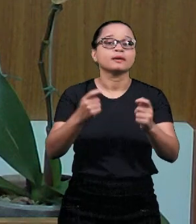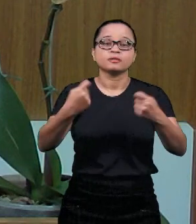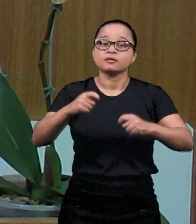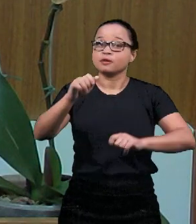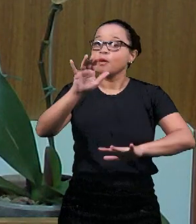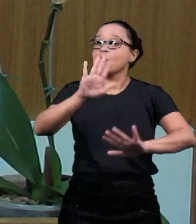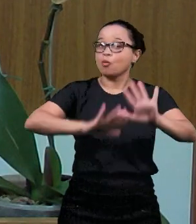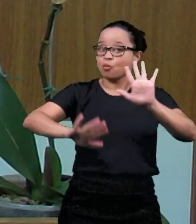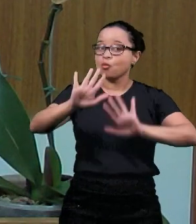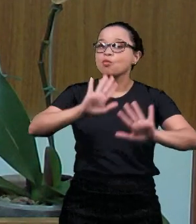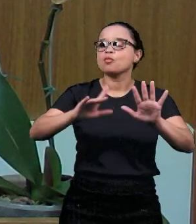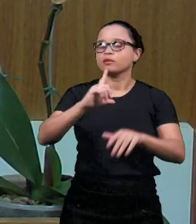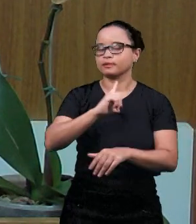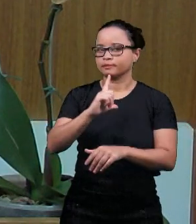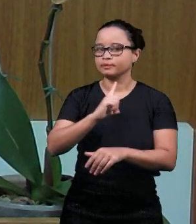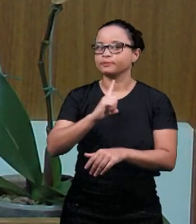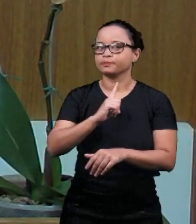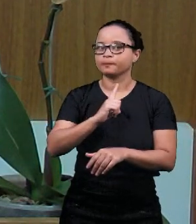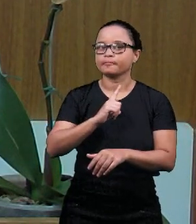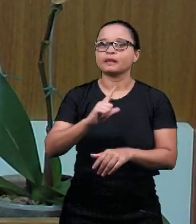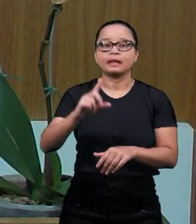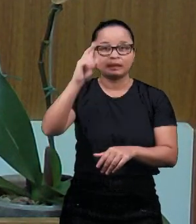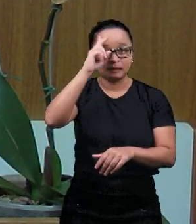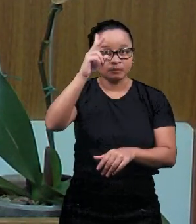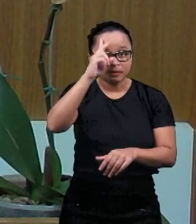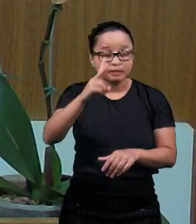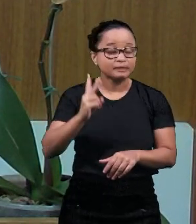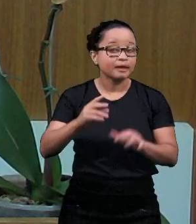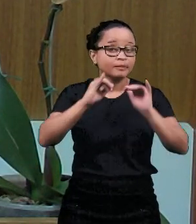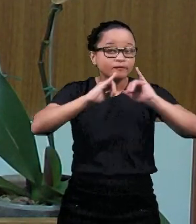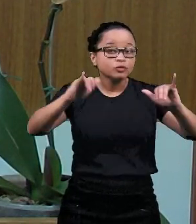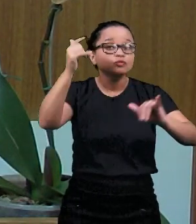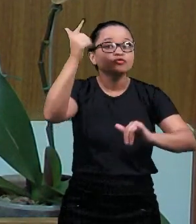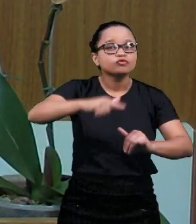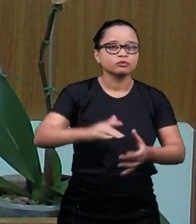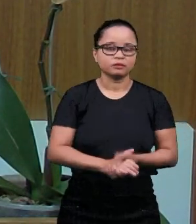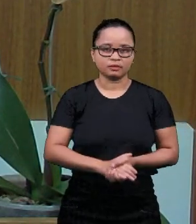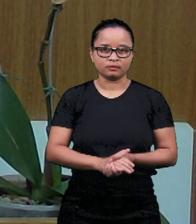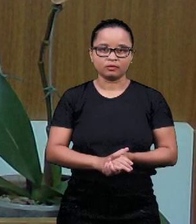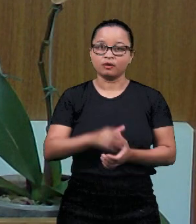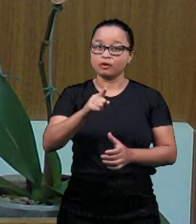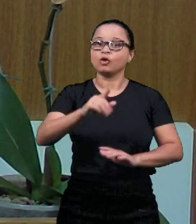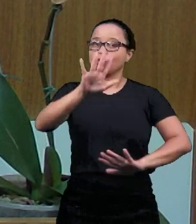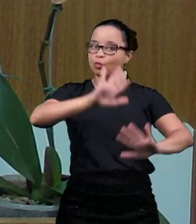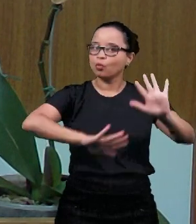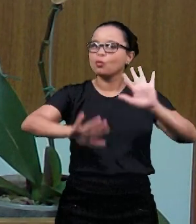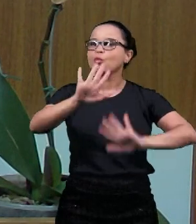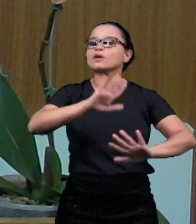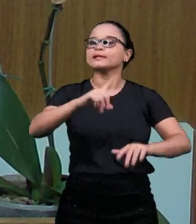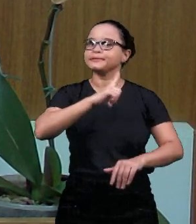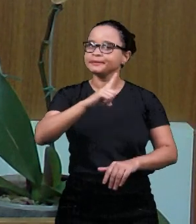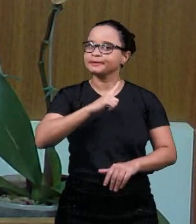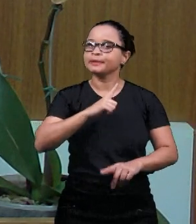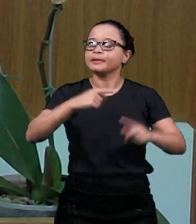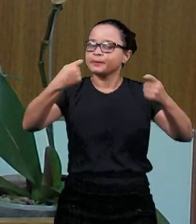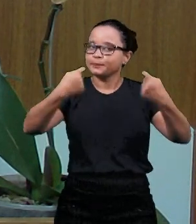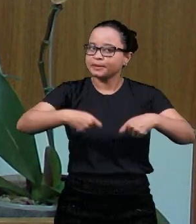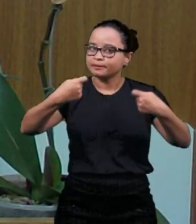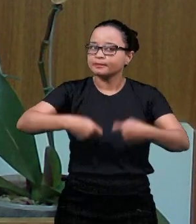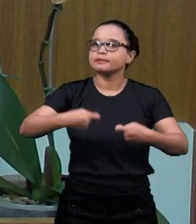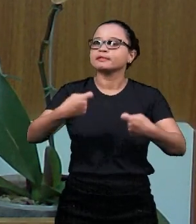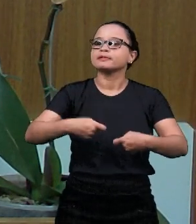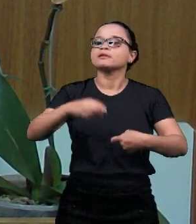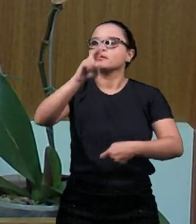avoir des précautions. Nous rappelons toujours, ne vous exposez pas, utilisez toutes les ressources que vous pouvez afin d'éviter